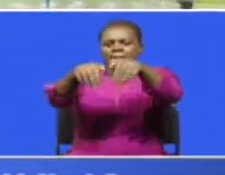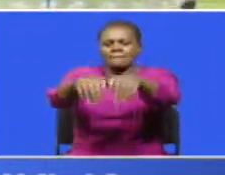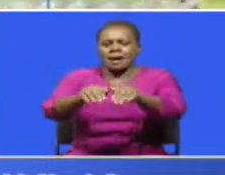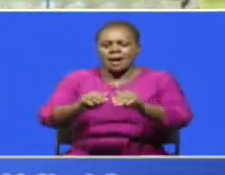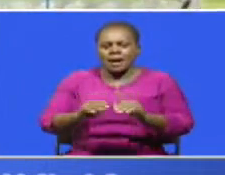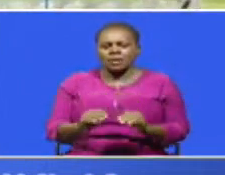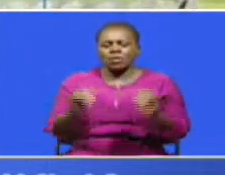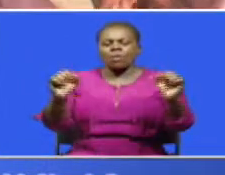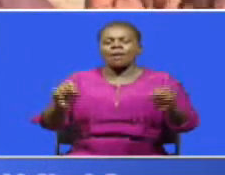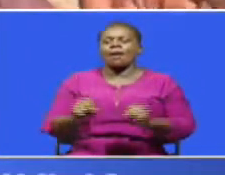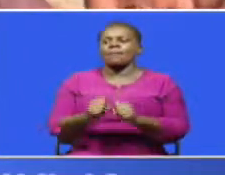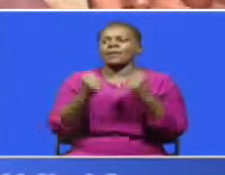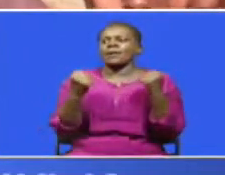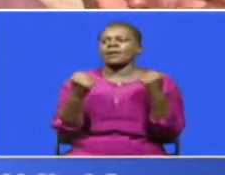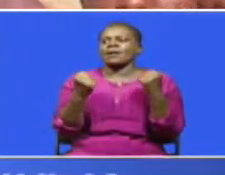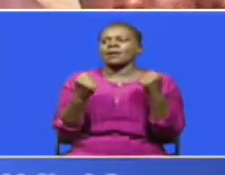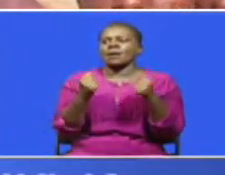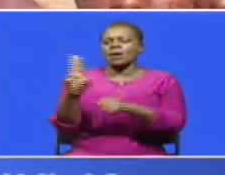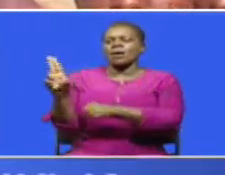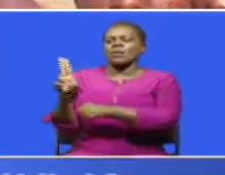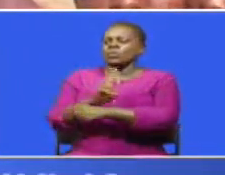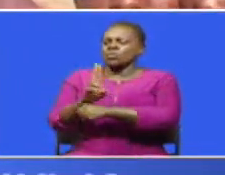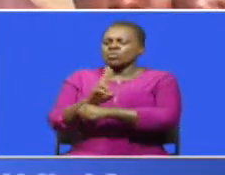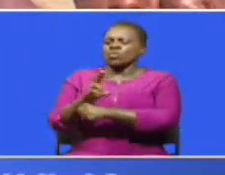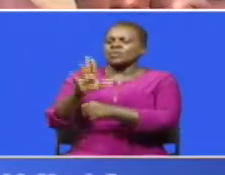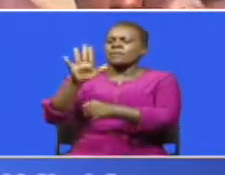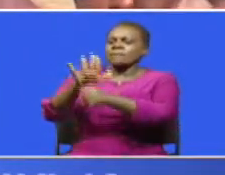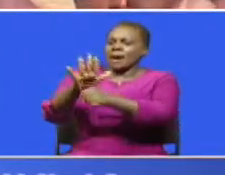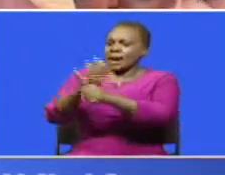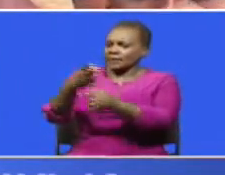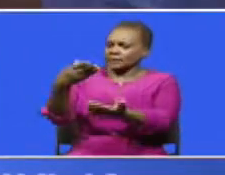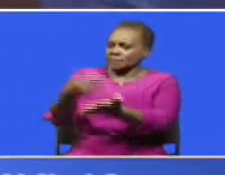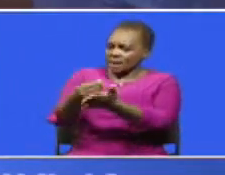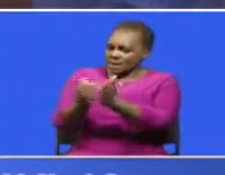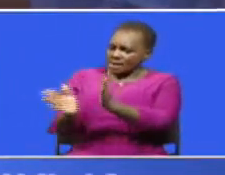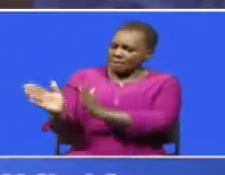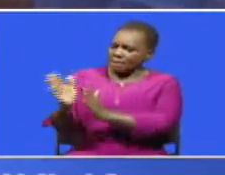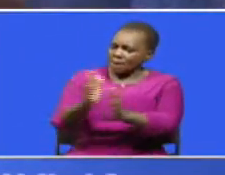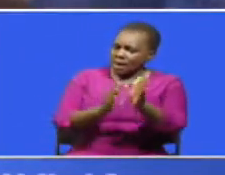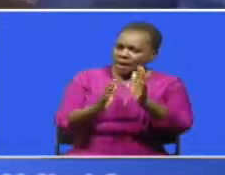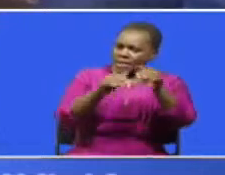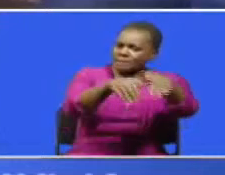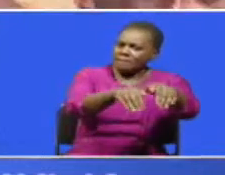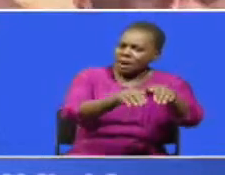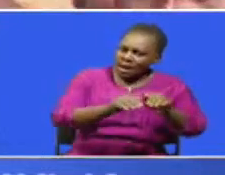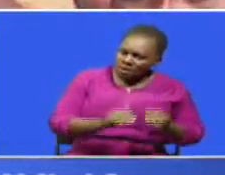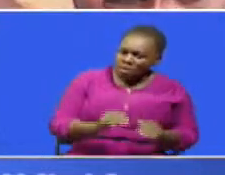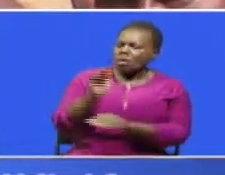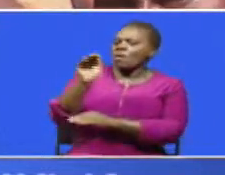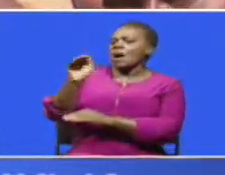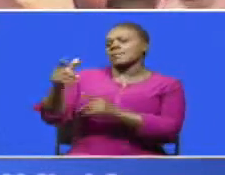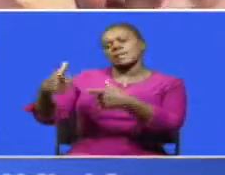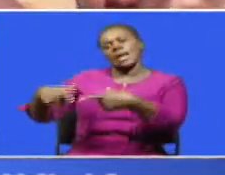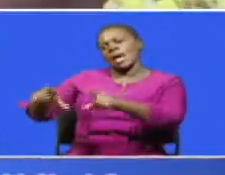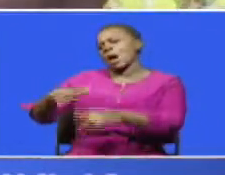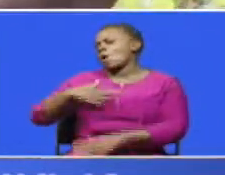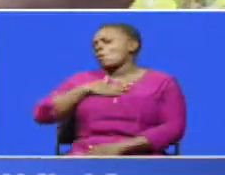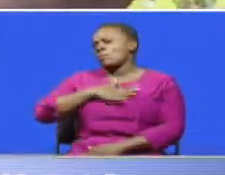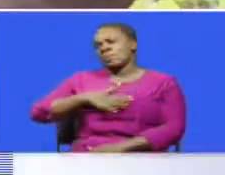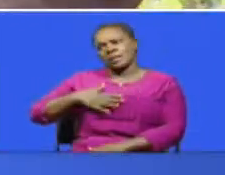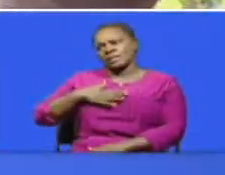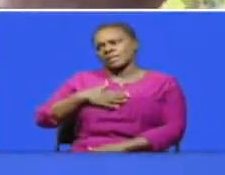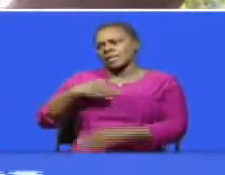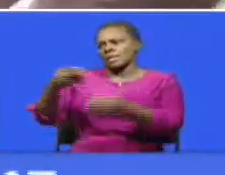Caroline yangefanyika. Tumetumia gharama mingi kwa hii maneno ya mashishi ya Karo. So tunaomba mturuhusu tafadhali, kama